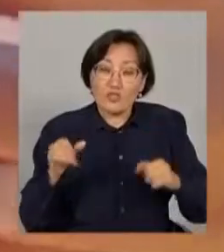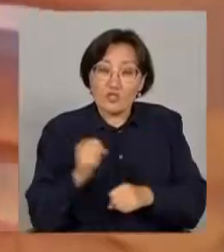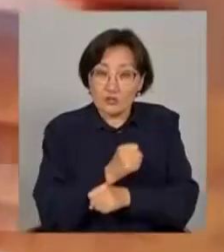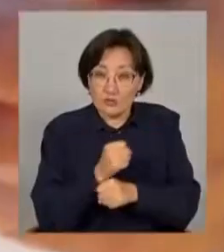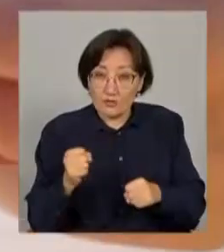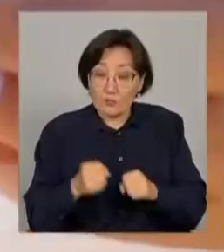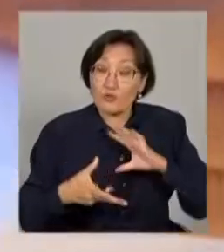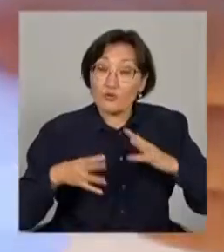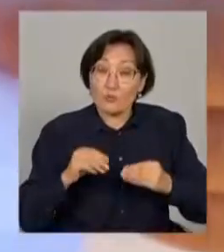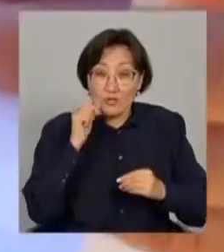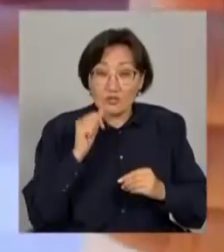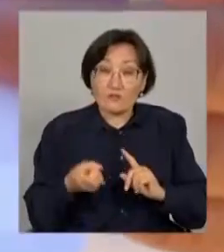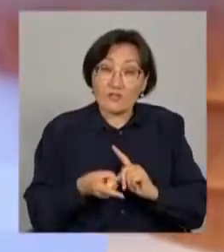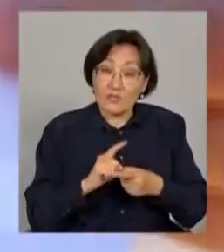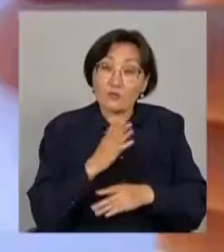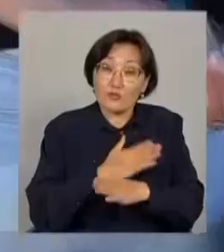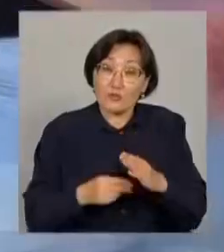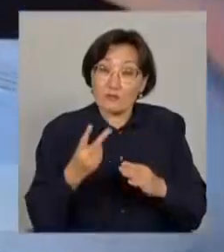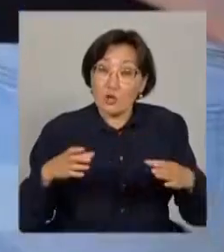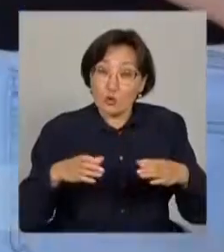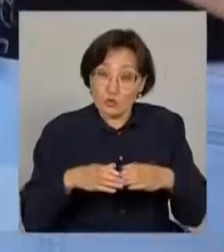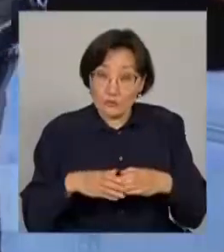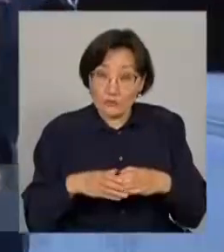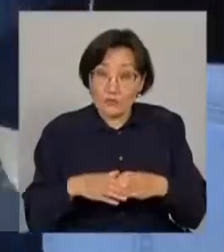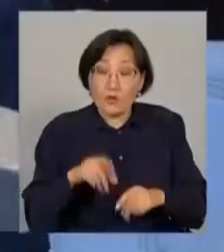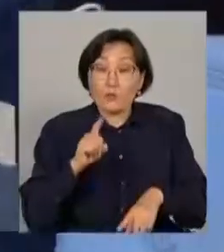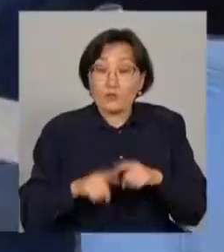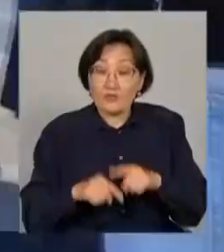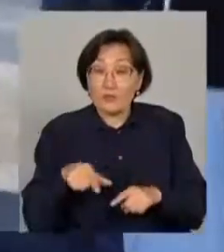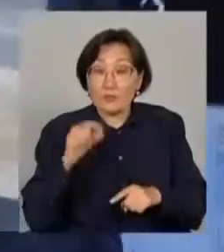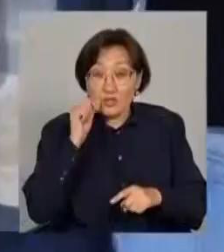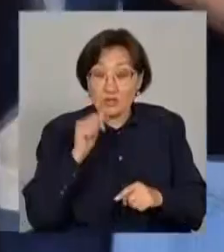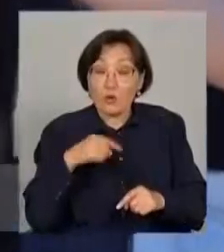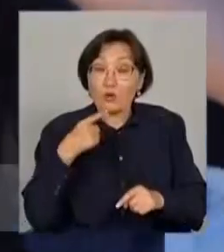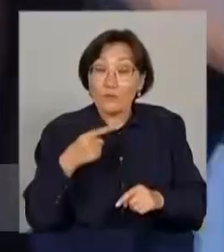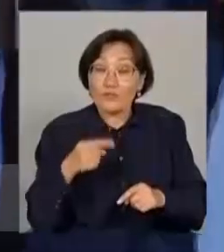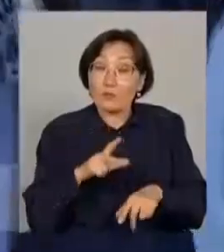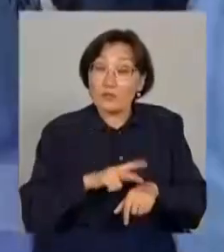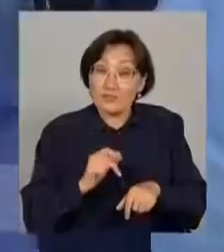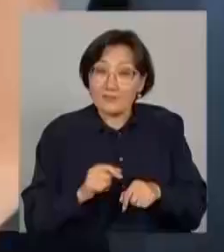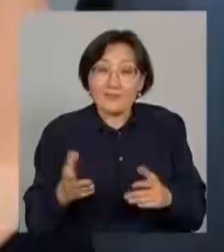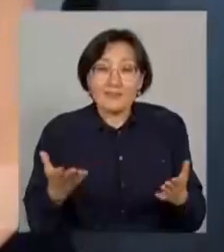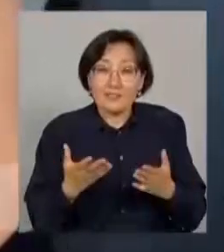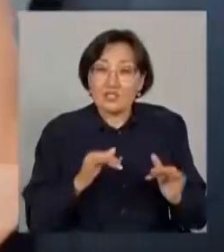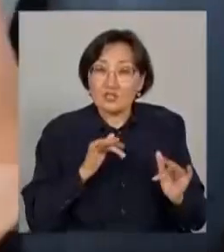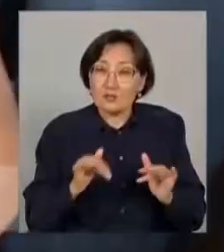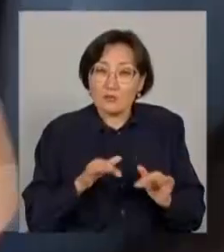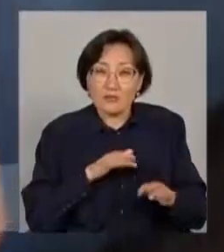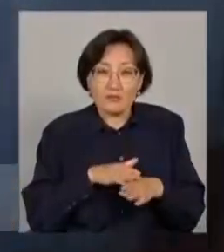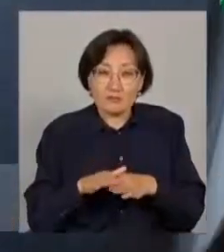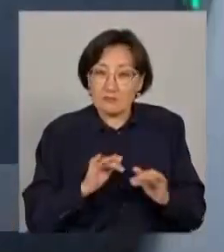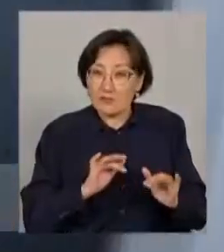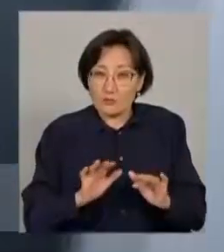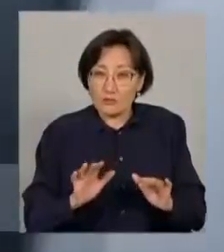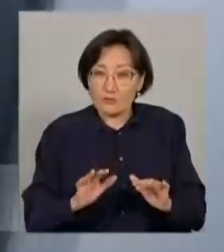Как результат, мужчина стал инвалидом второй группы. Родственники потерпевшего утверждают, что полиция никаких действенных мер не